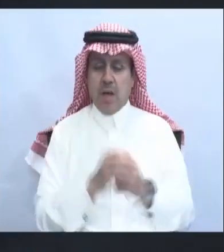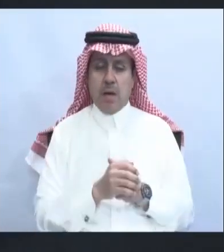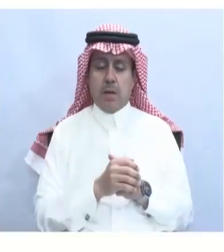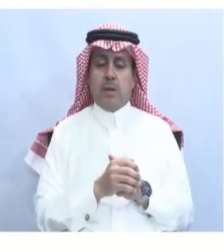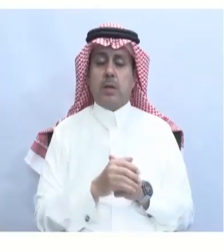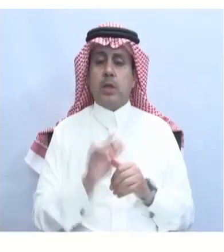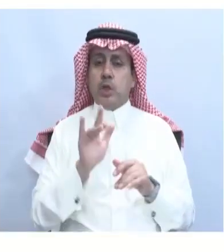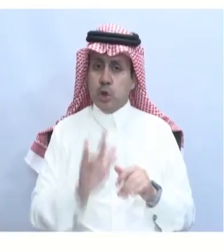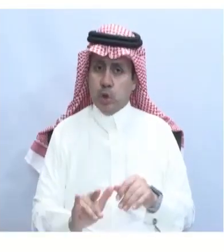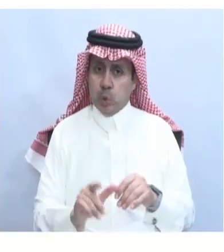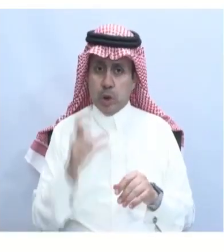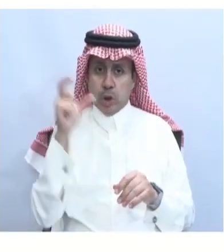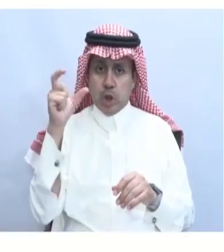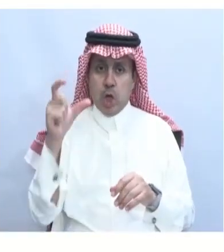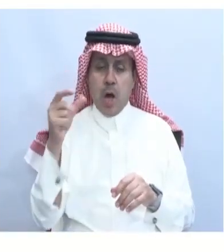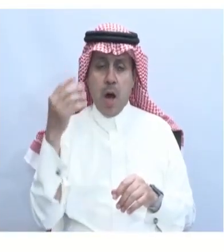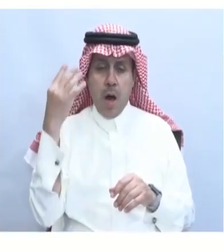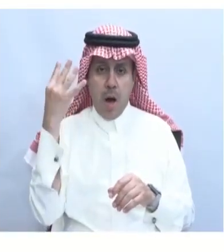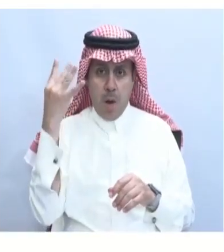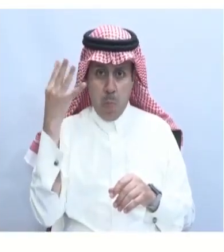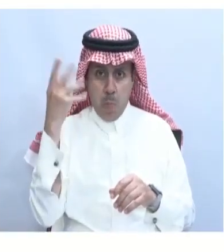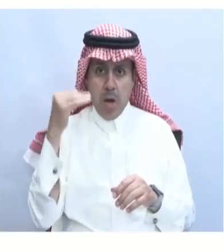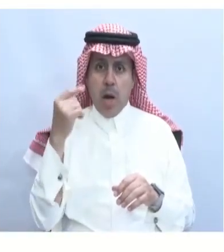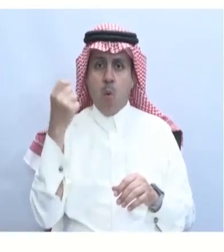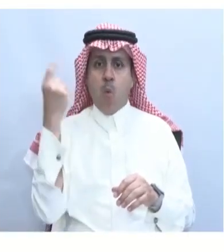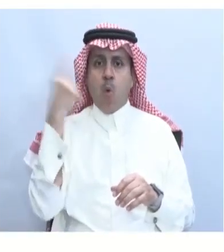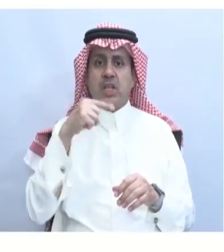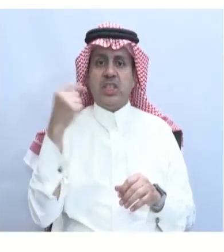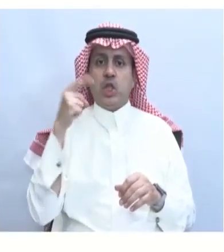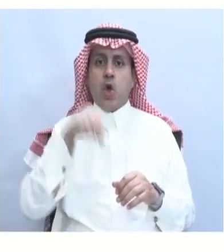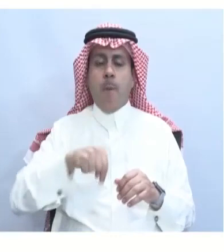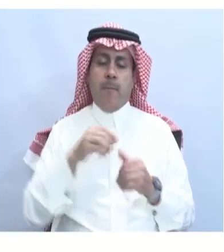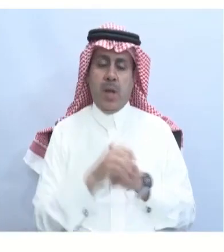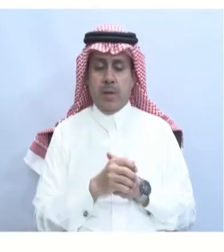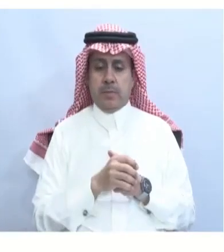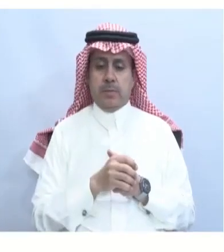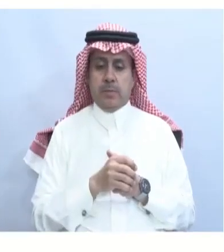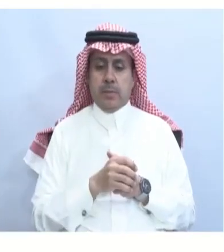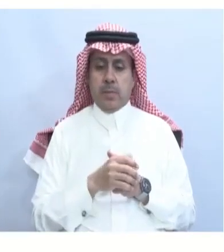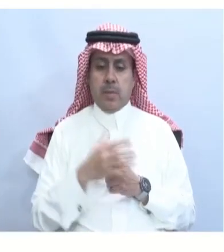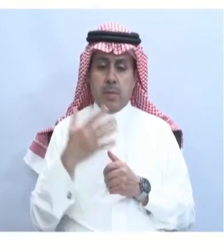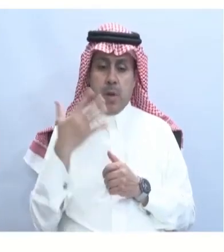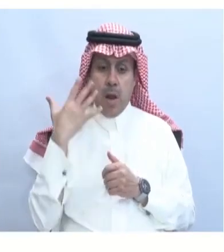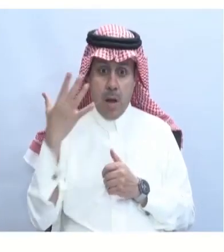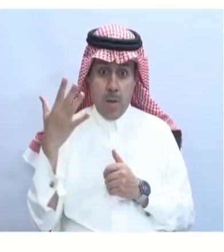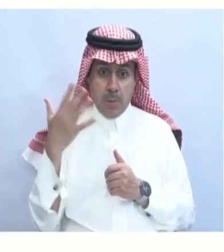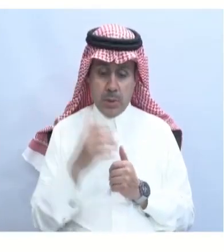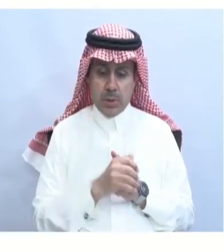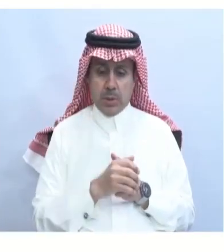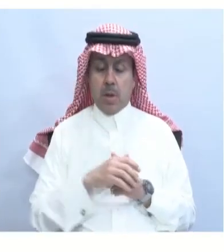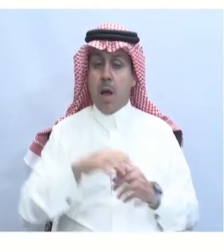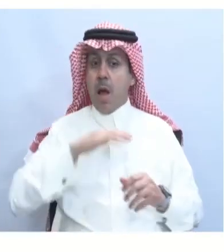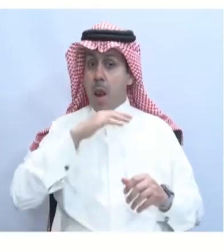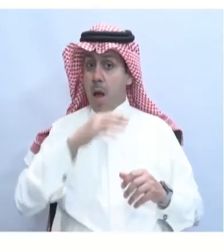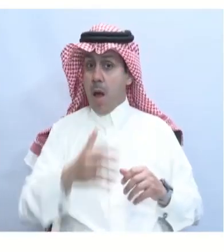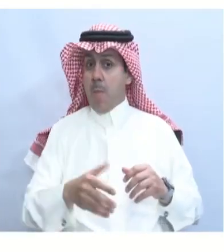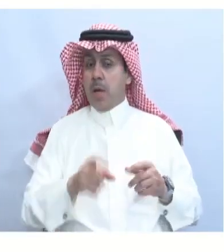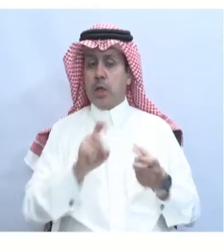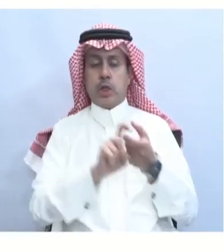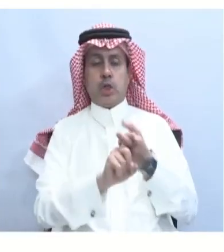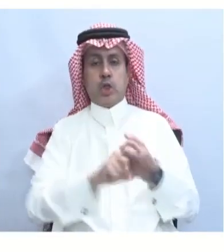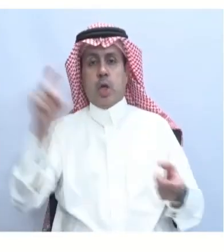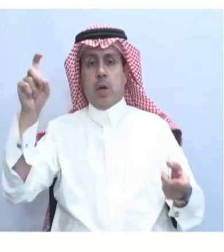ناتي الى النوع الخامس من انواع المعتده وهي الحامل المطلقه او الحامل المتوفى عنها